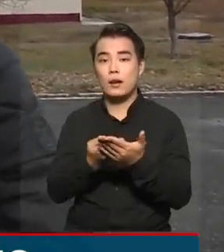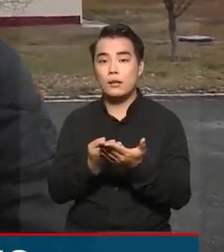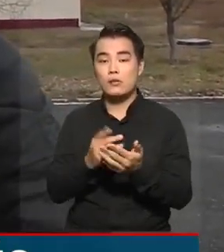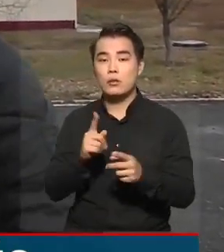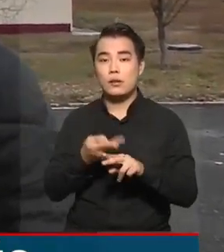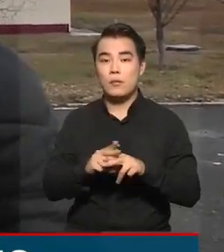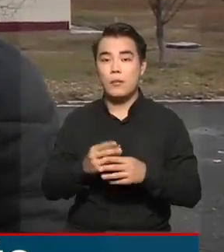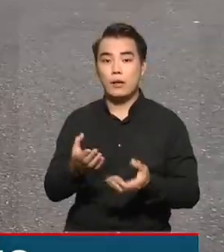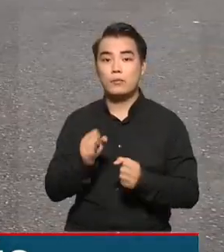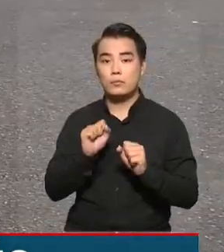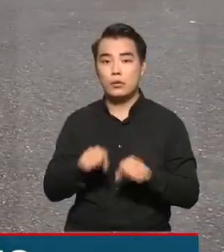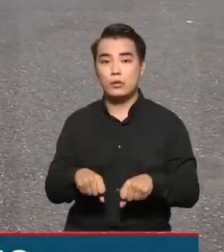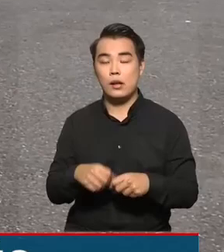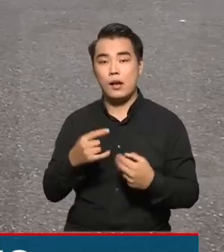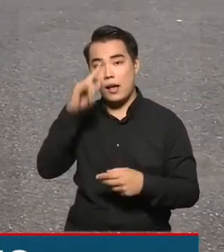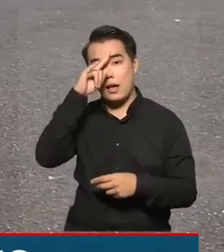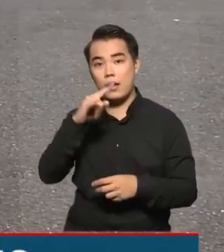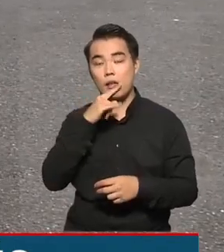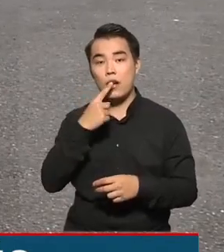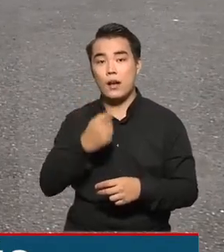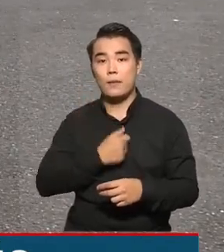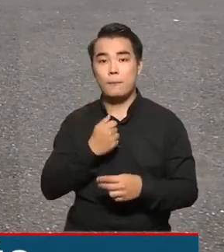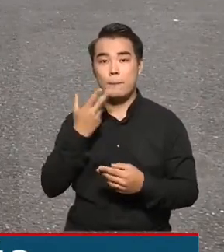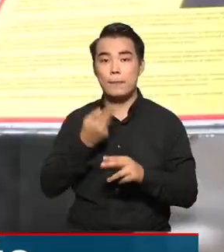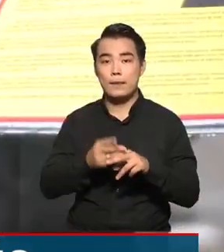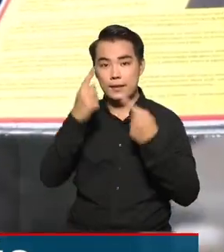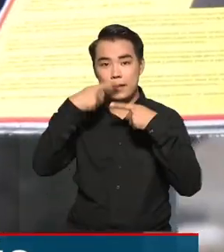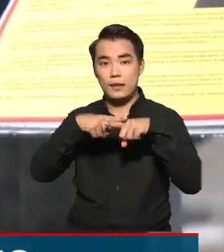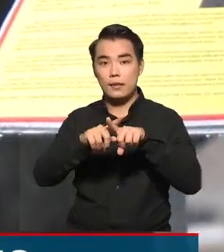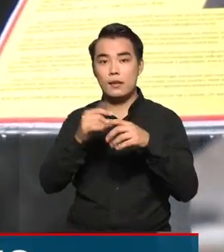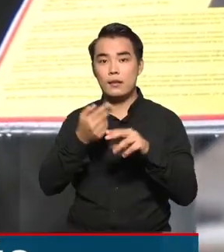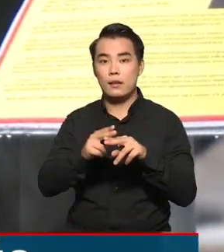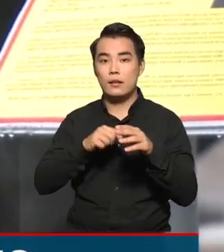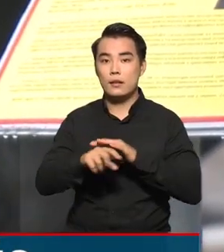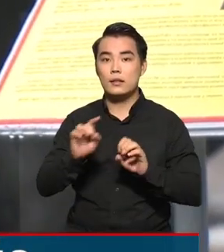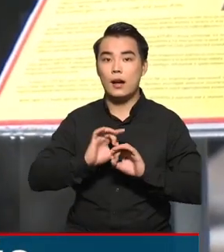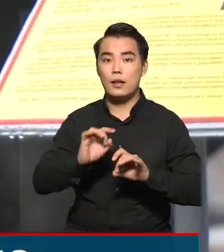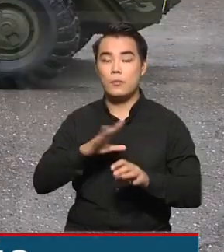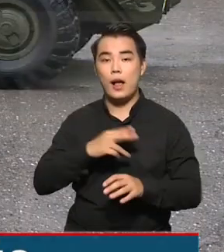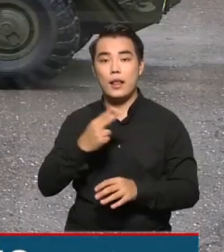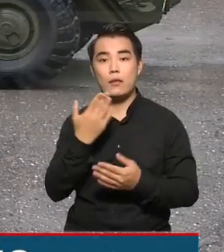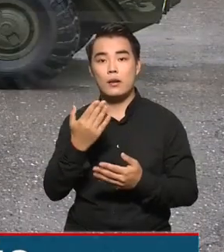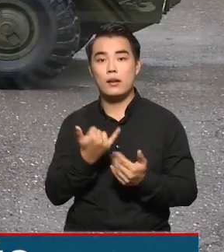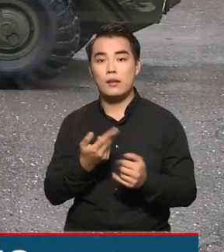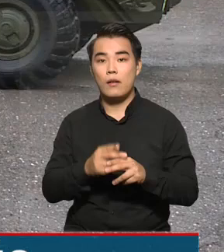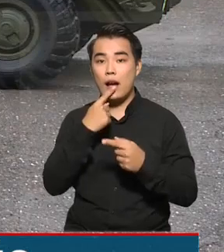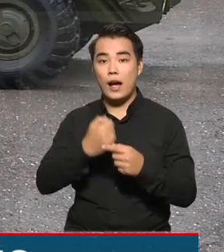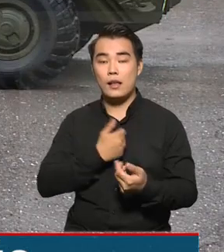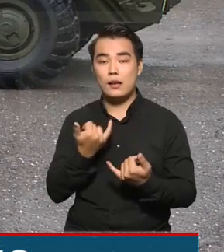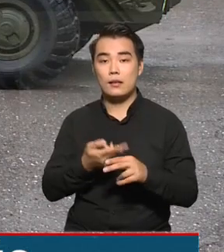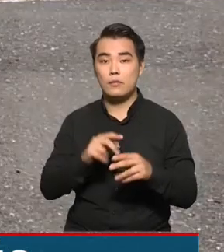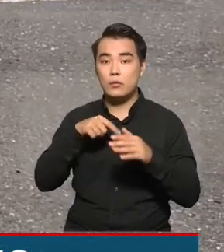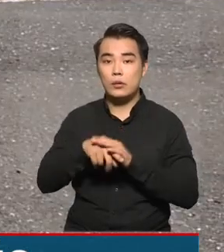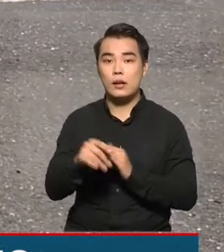кезінде қолданылады. Қазақ жауынгерлері қару-жарақ заману техникамен қамтамасыз етілген біздейді. Астана іргесіндегі әскери бөлімдердің бірінде